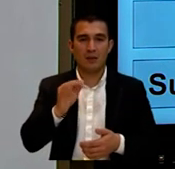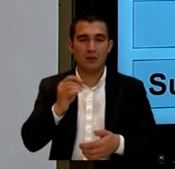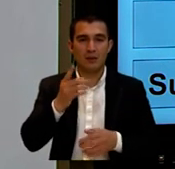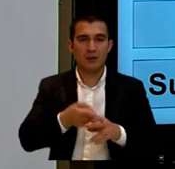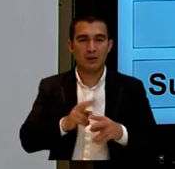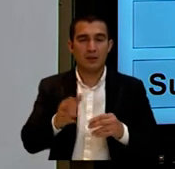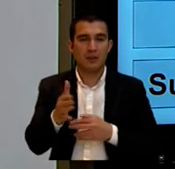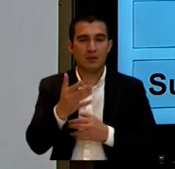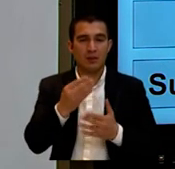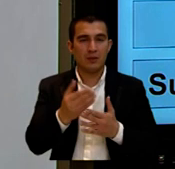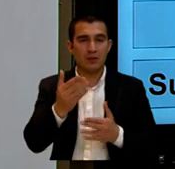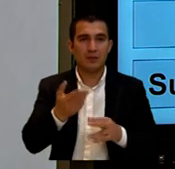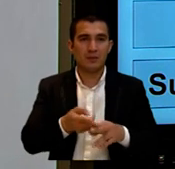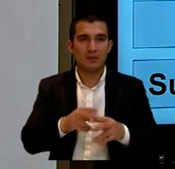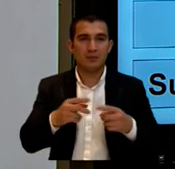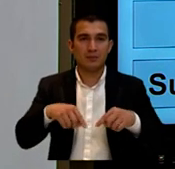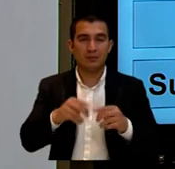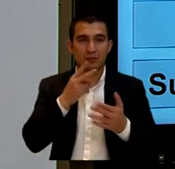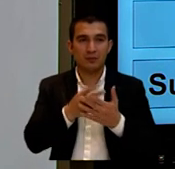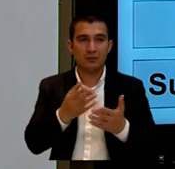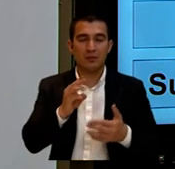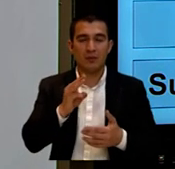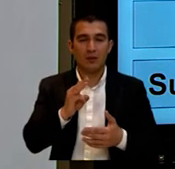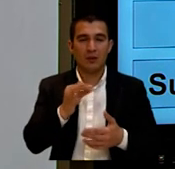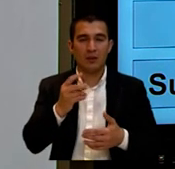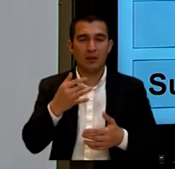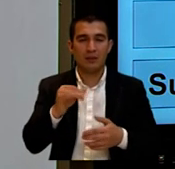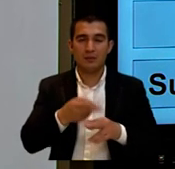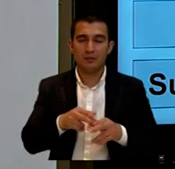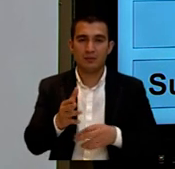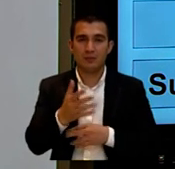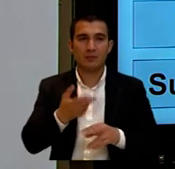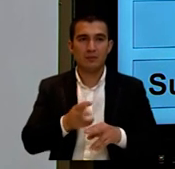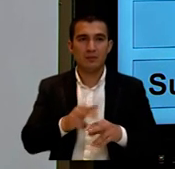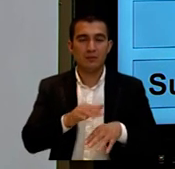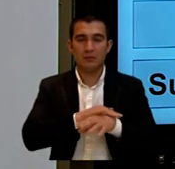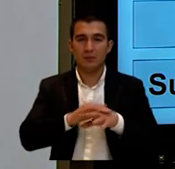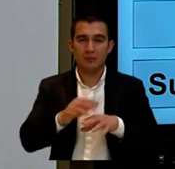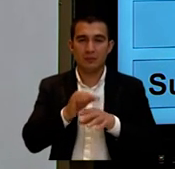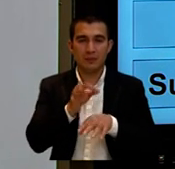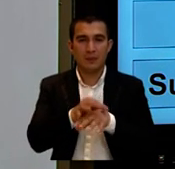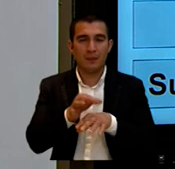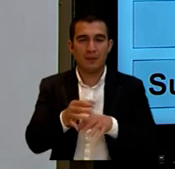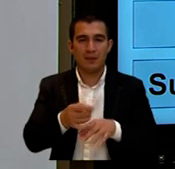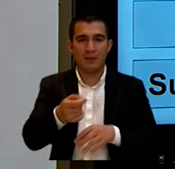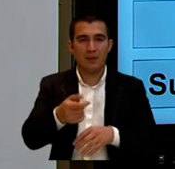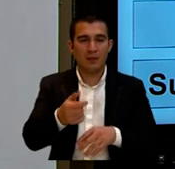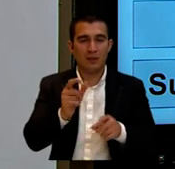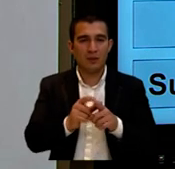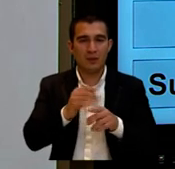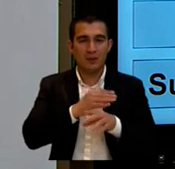Далайты бірдінг келіңдесем Ұға Тағайлы балықларда тәнасінің үсті қызмың плакоид тәңгәчелер білен қопланген болса,